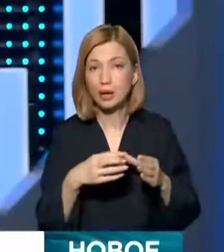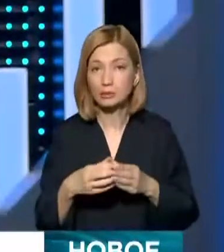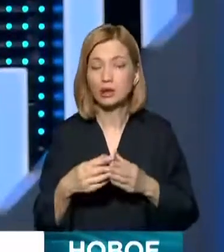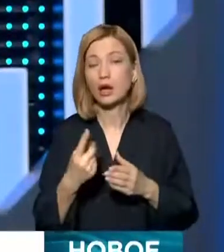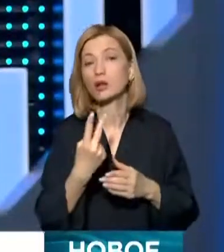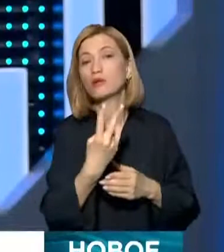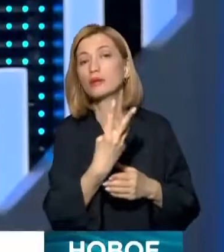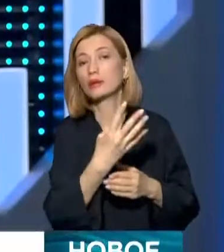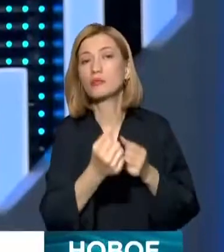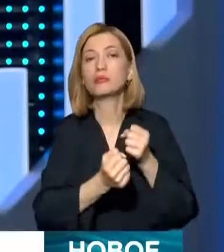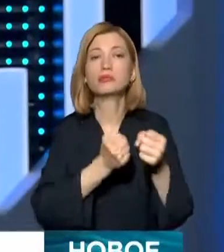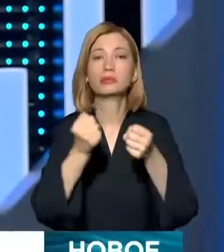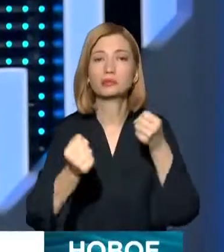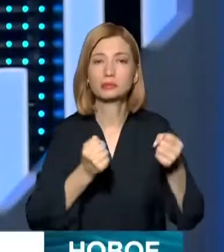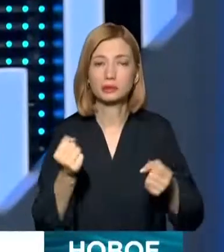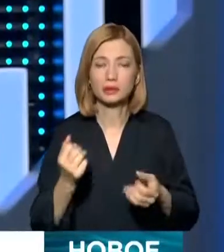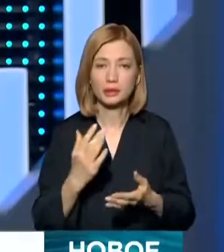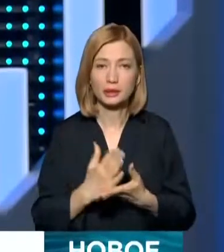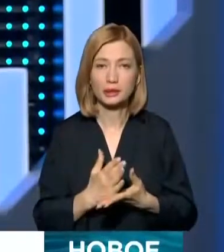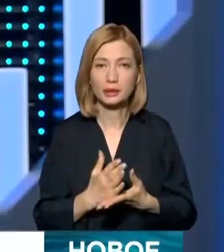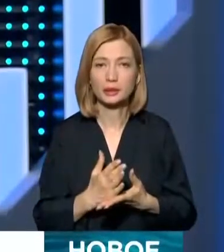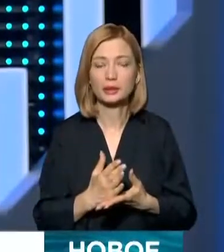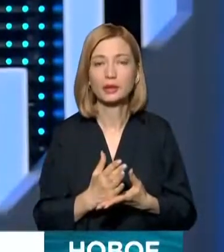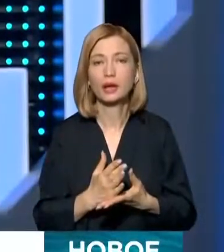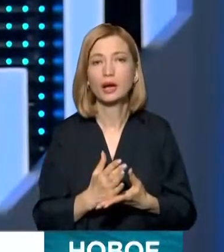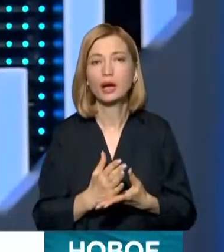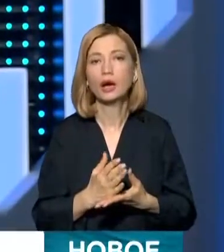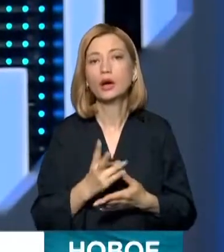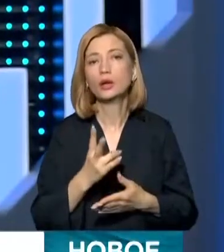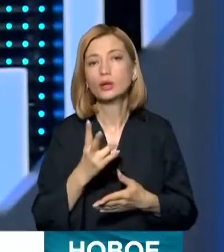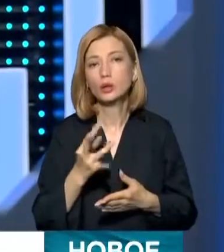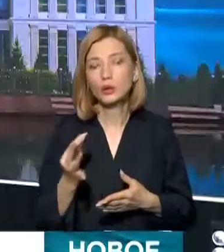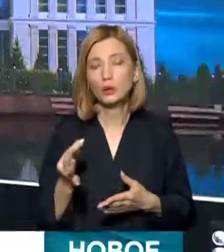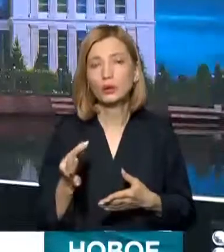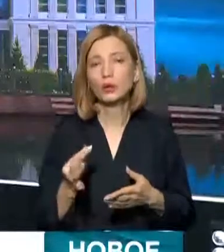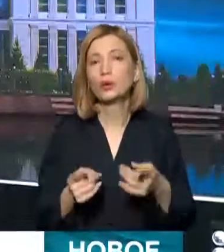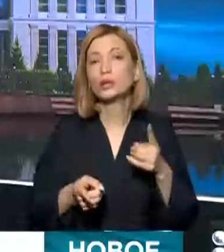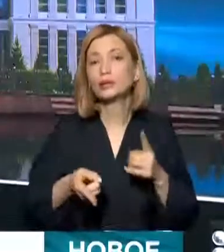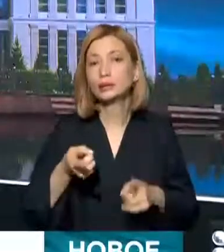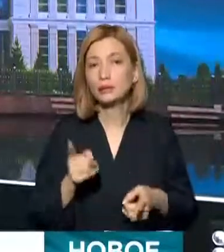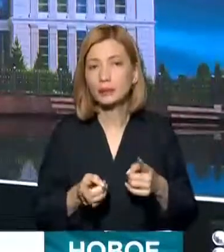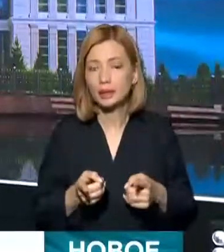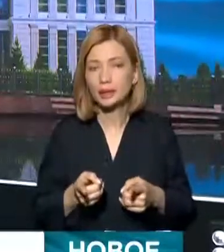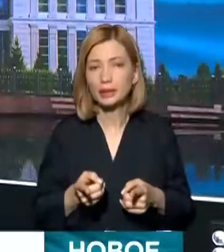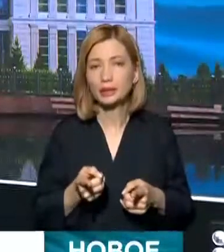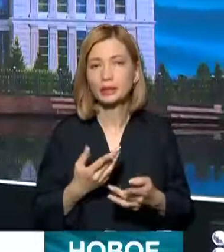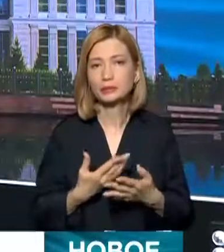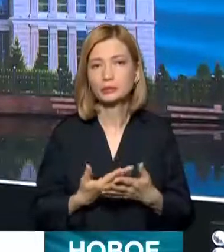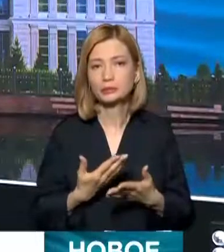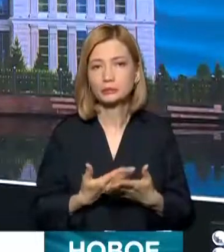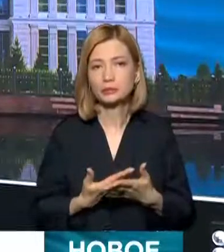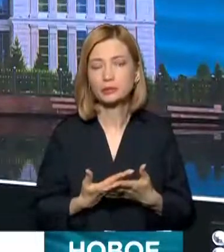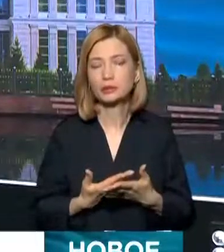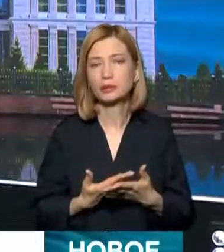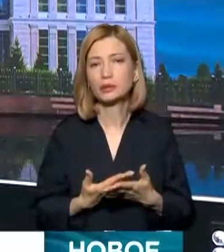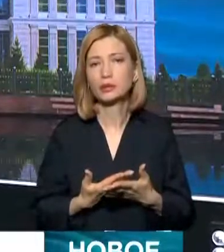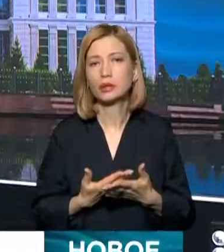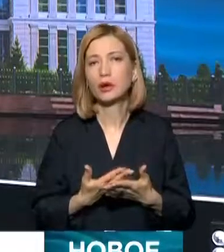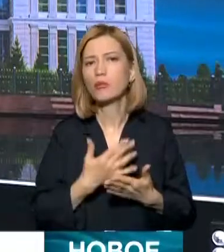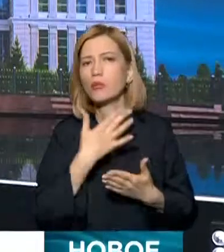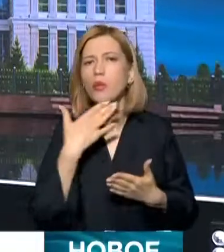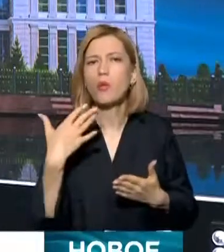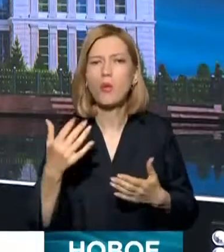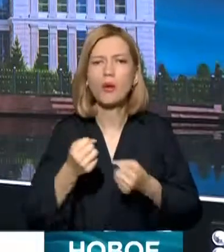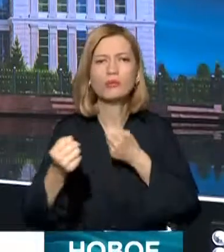несколько подвиженцев. Но на самом деле я полагаю, что все-таки да, то есть распылять свои силы – это не